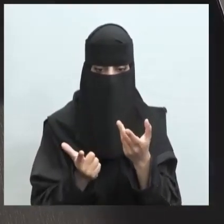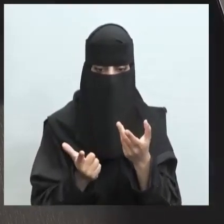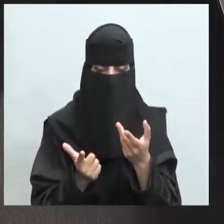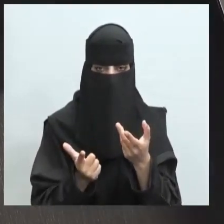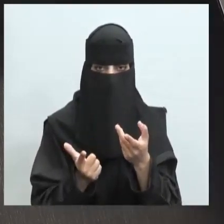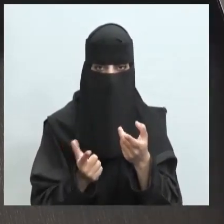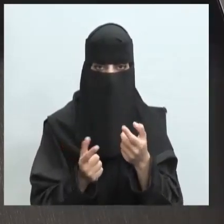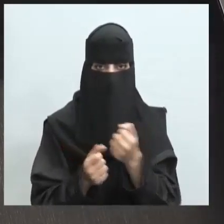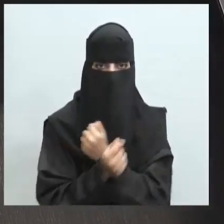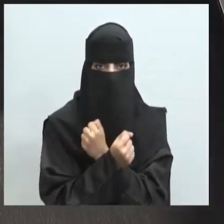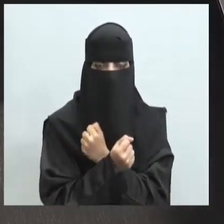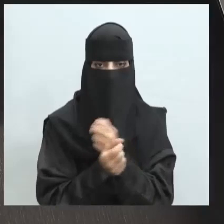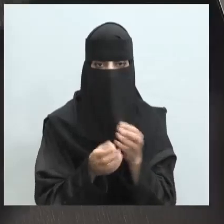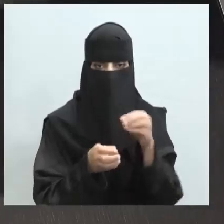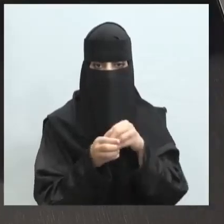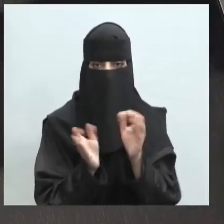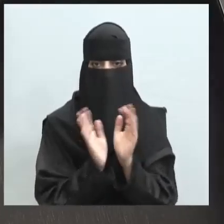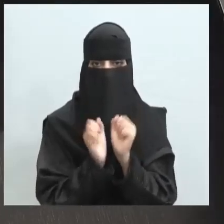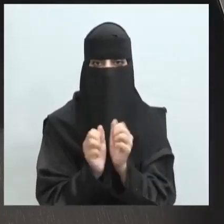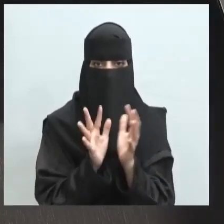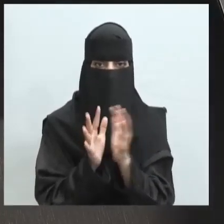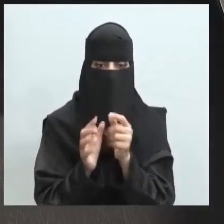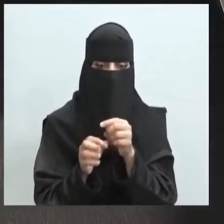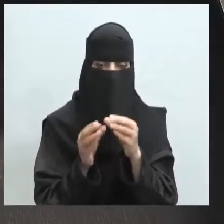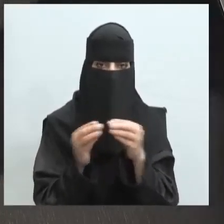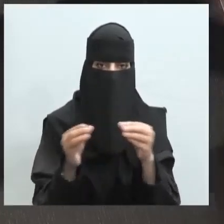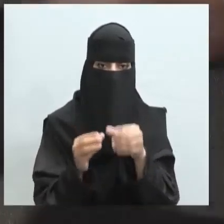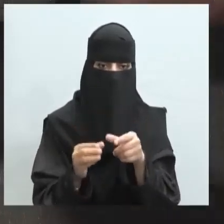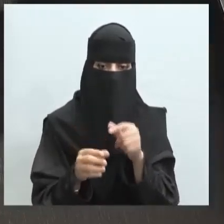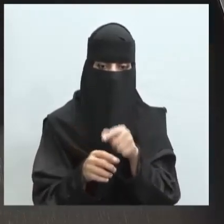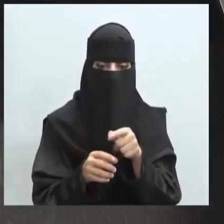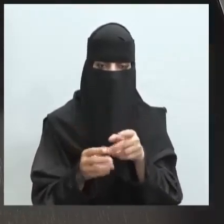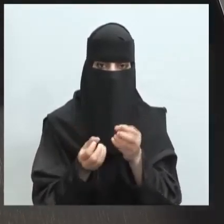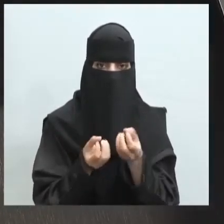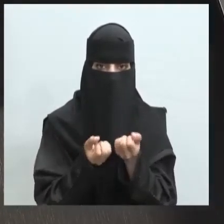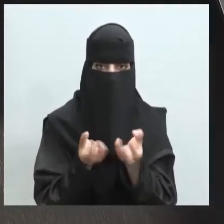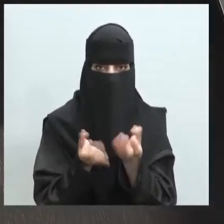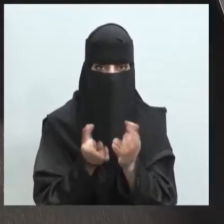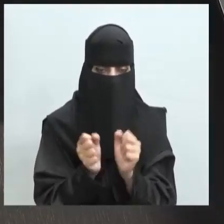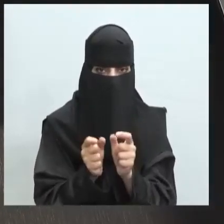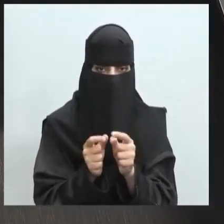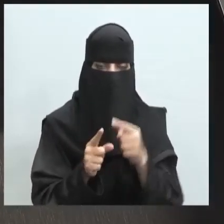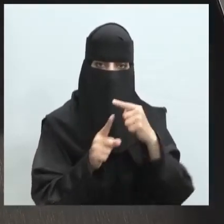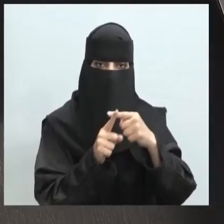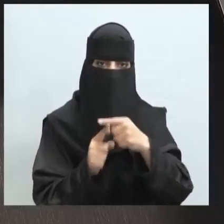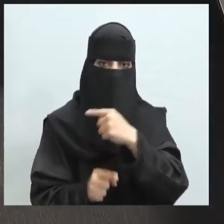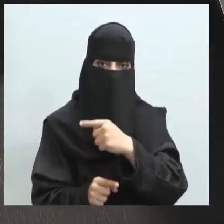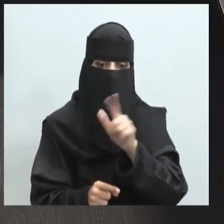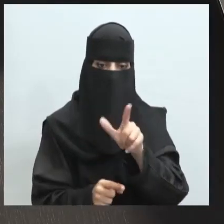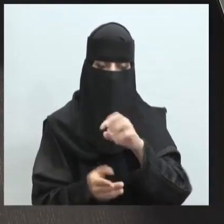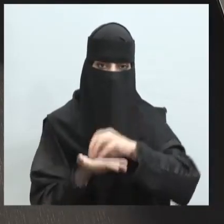تيار او مصدر لتيار الكهربائي مصدر لتيار الكهربائي يولد الشحنات الكهربائيه الموجبه والسالبه